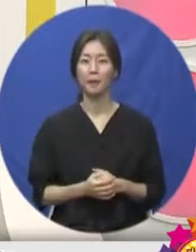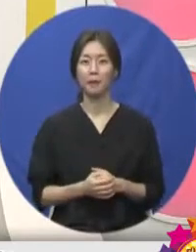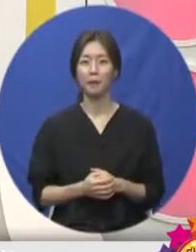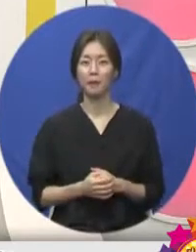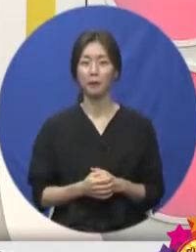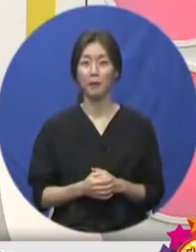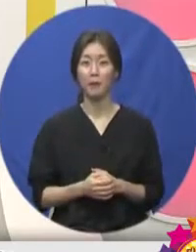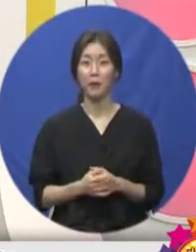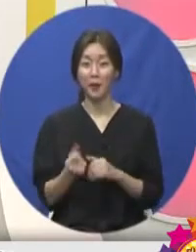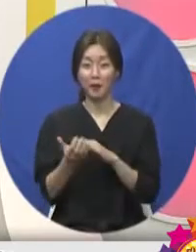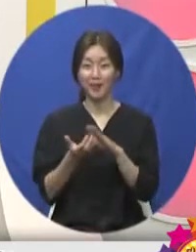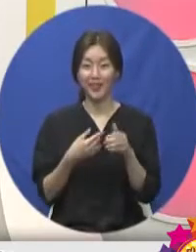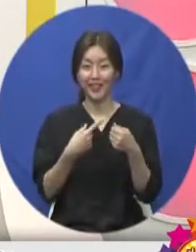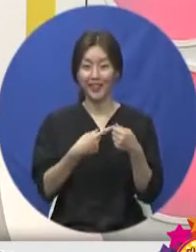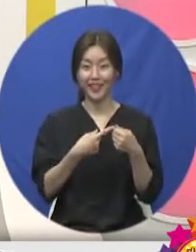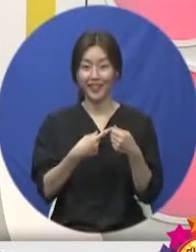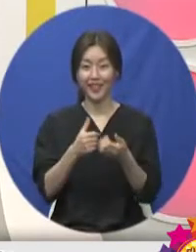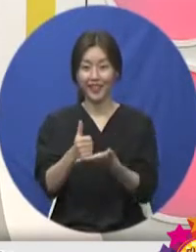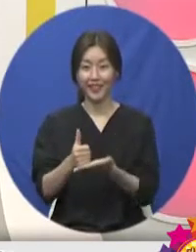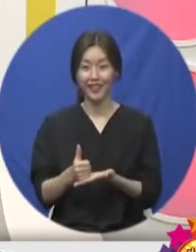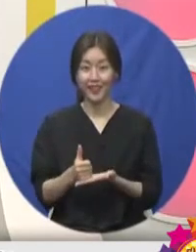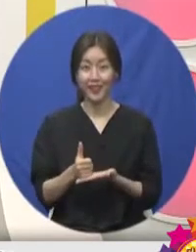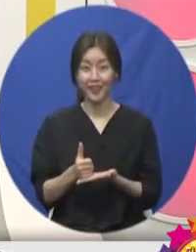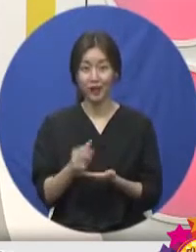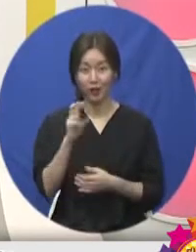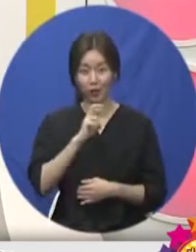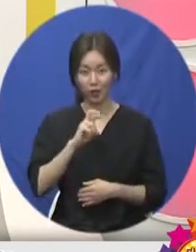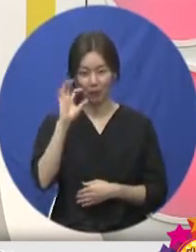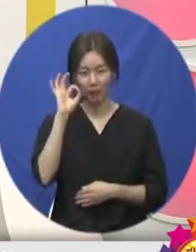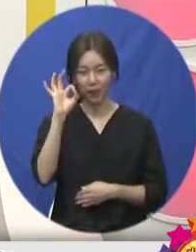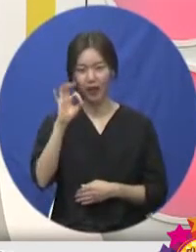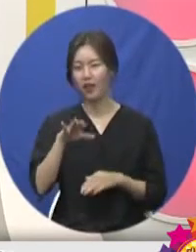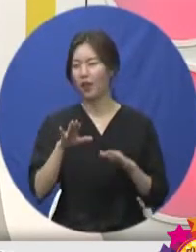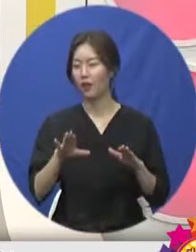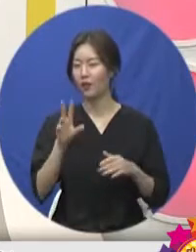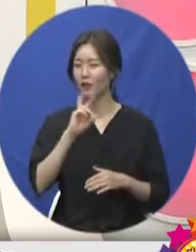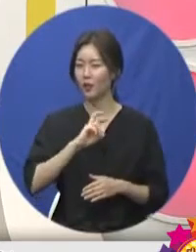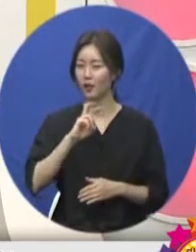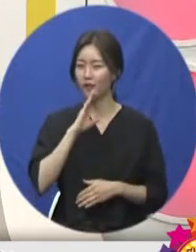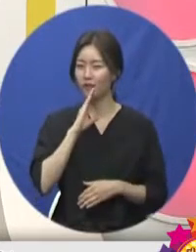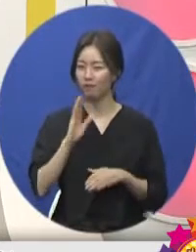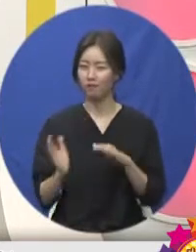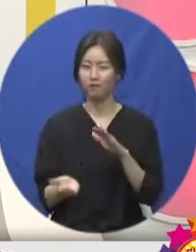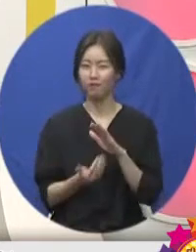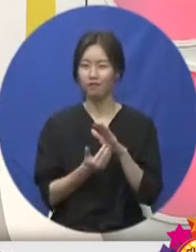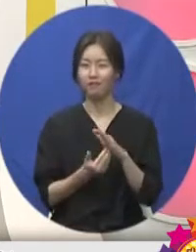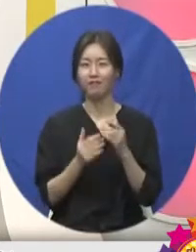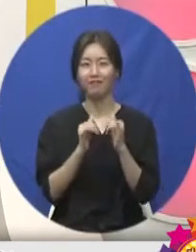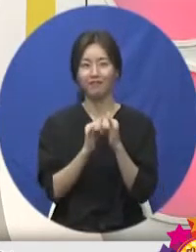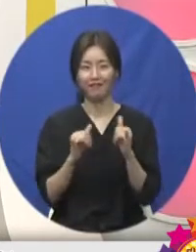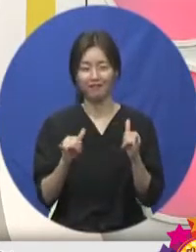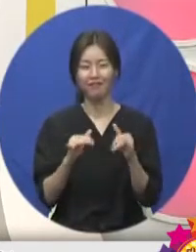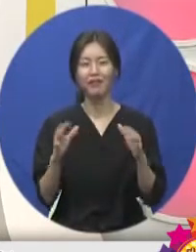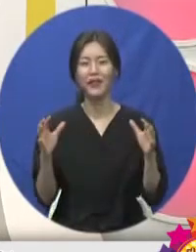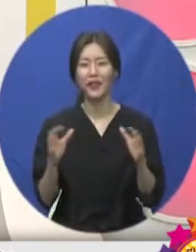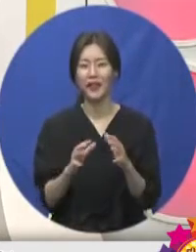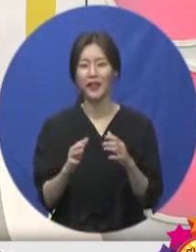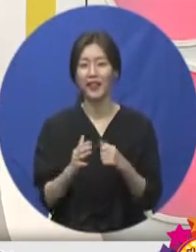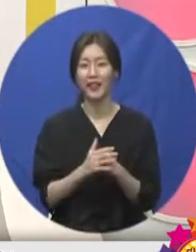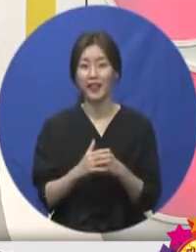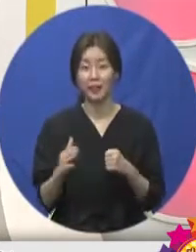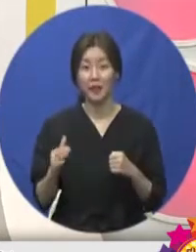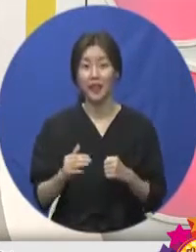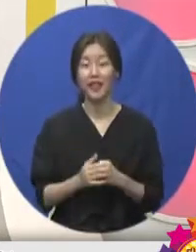저 앞에 저 이경자 어머니 부르신 거 들으셨죠? 예. 오늘 노래하신 분은 노래깨나 하신 분들이거든요, 사실. 예, 예. 그러니까